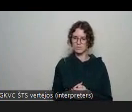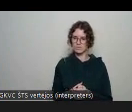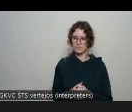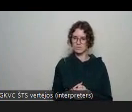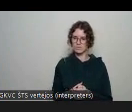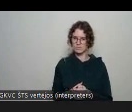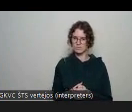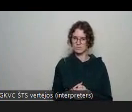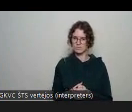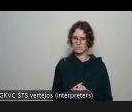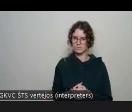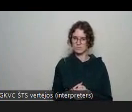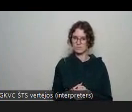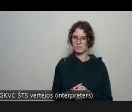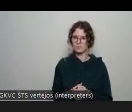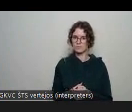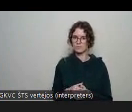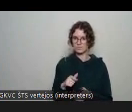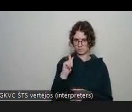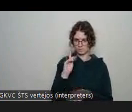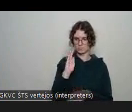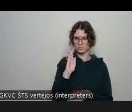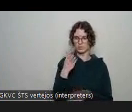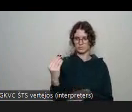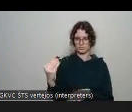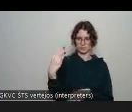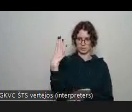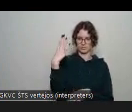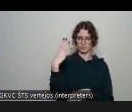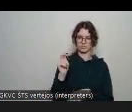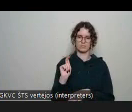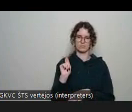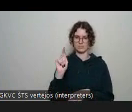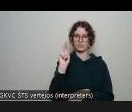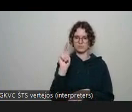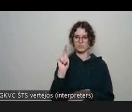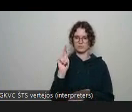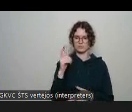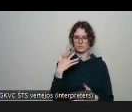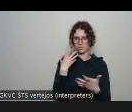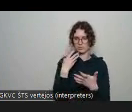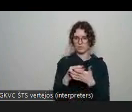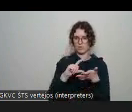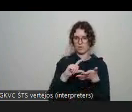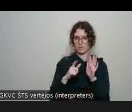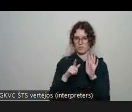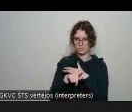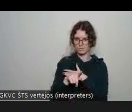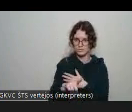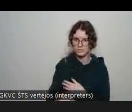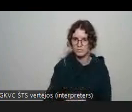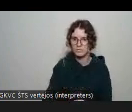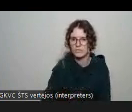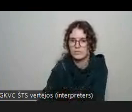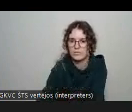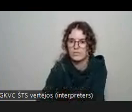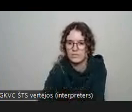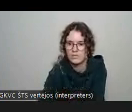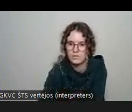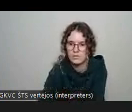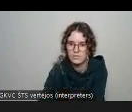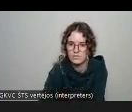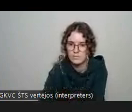Taigi pasirodys ekrane ženkliukas, kurį paspaudė, pateksite į tą kambarį, į kurį